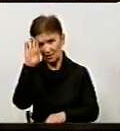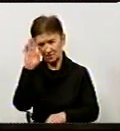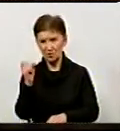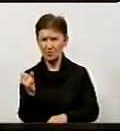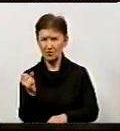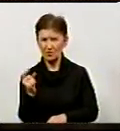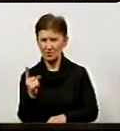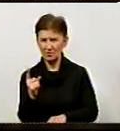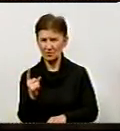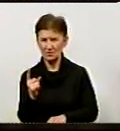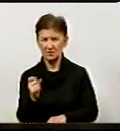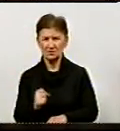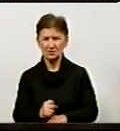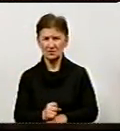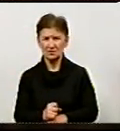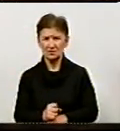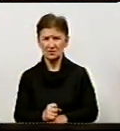років,